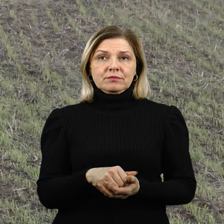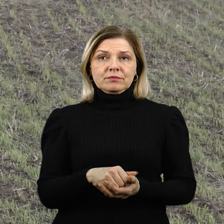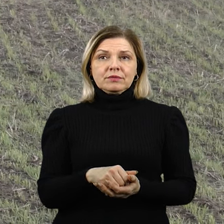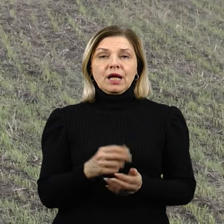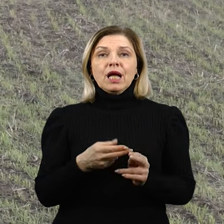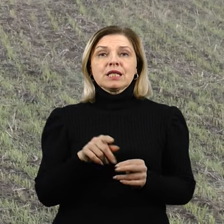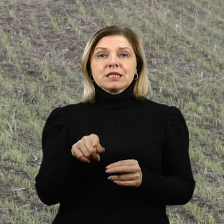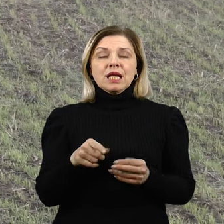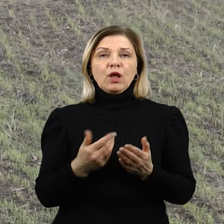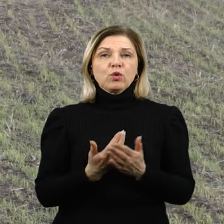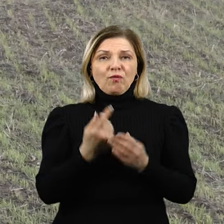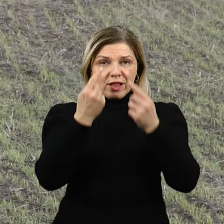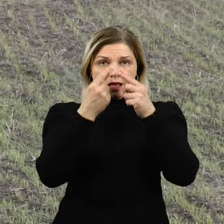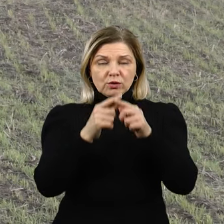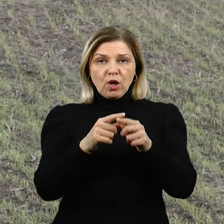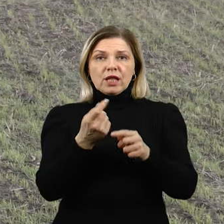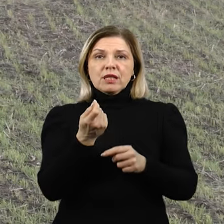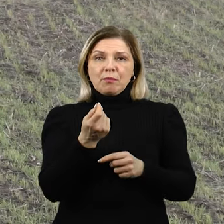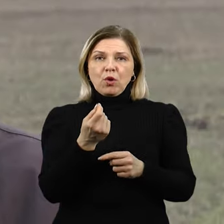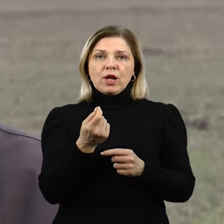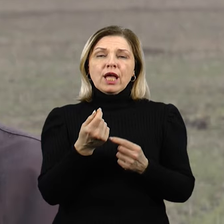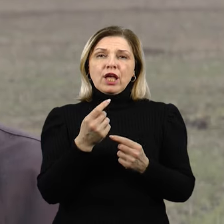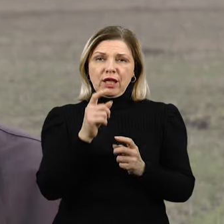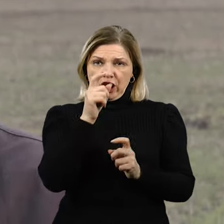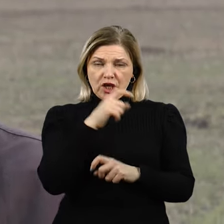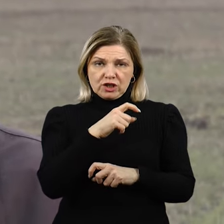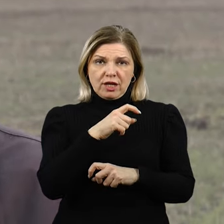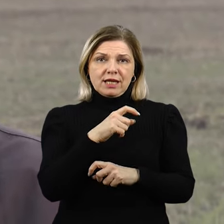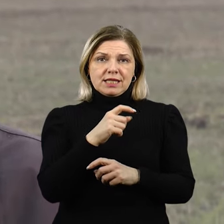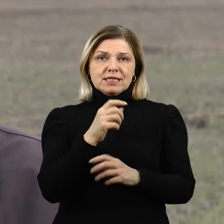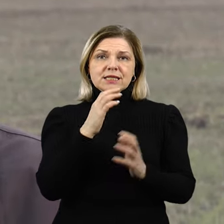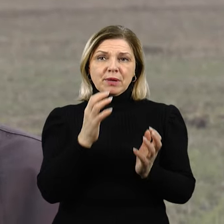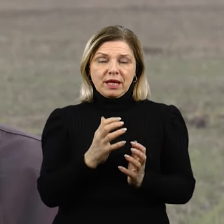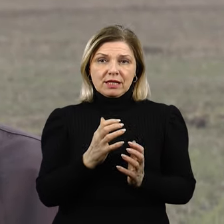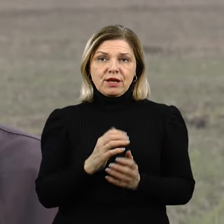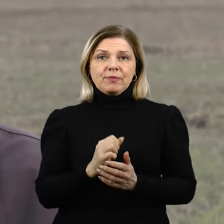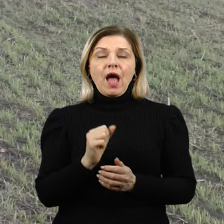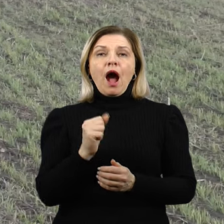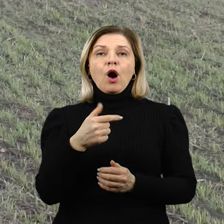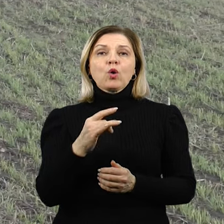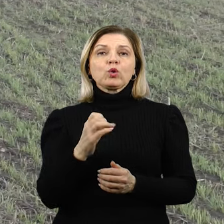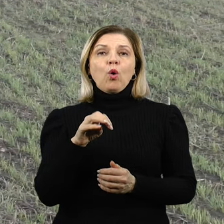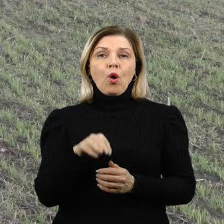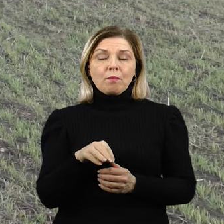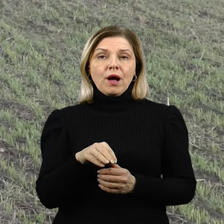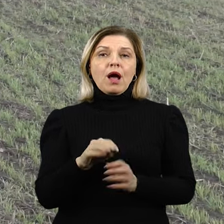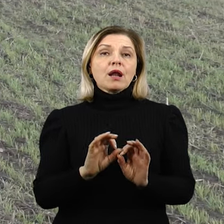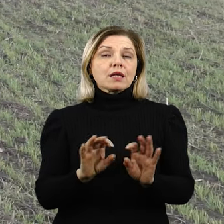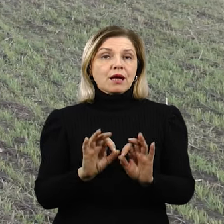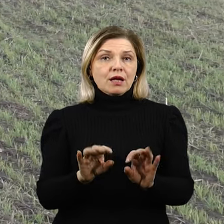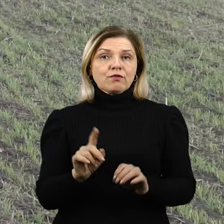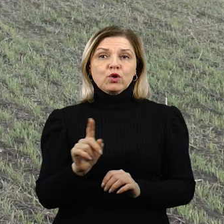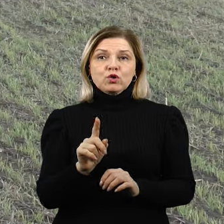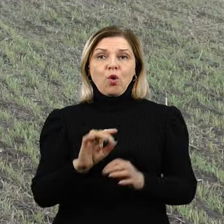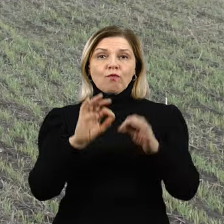тій технології волога трошки гірше зберігається. Агроном насіннєвого господарства у Миколаївському районі Яків Пінчук розповідає,